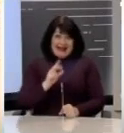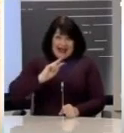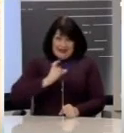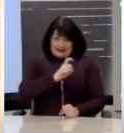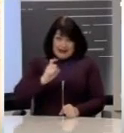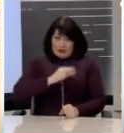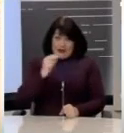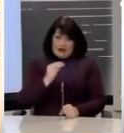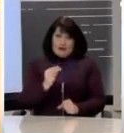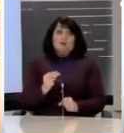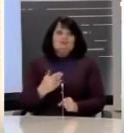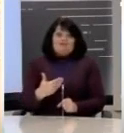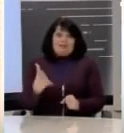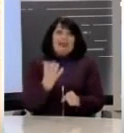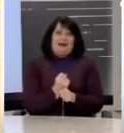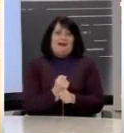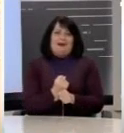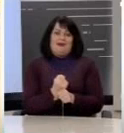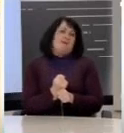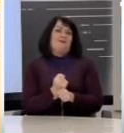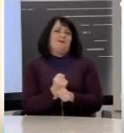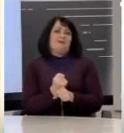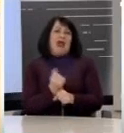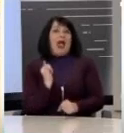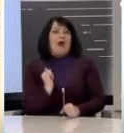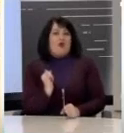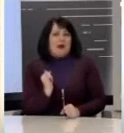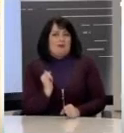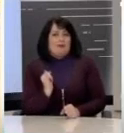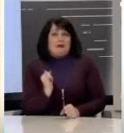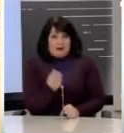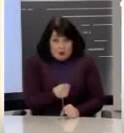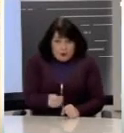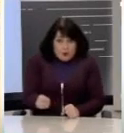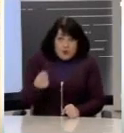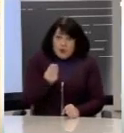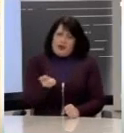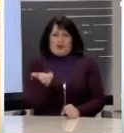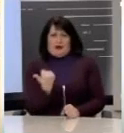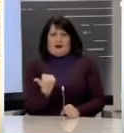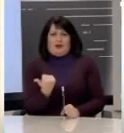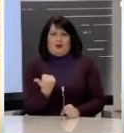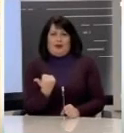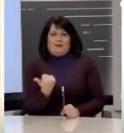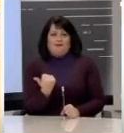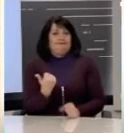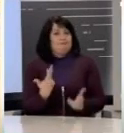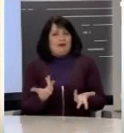1 δισεκατομμυρίου ευρώ. Δεν συνέβαλε λοιπόν στην υπέρβαση. Δεν συνέβαλε στην υπέρβαση